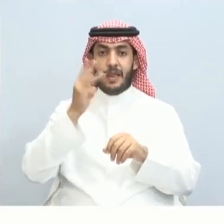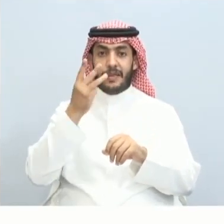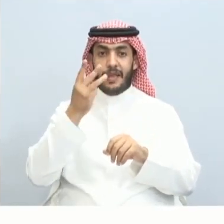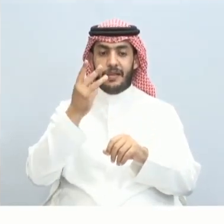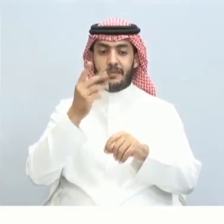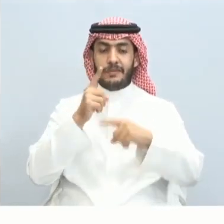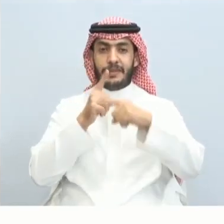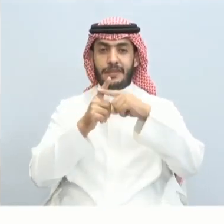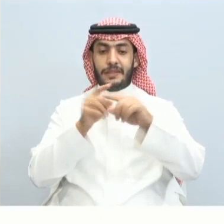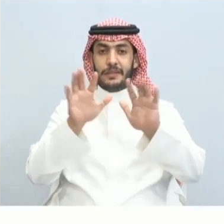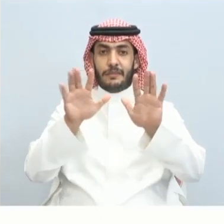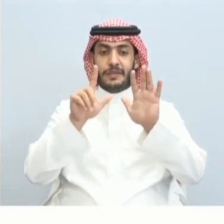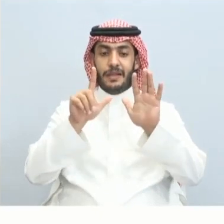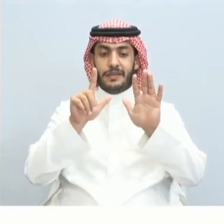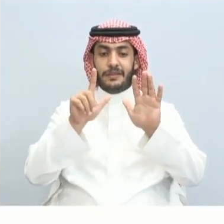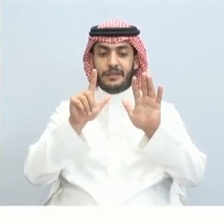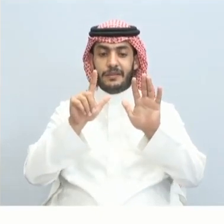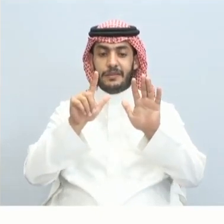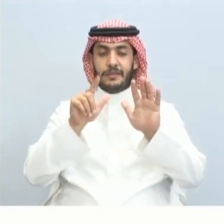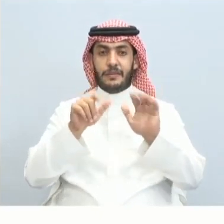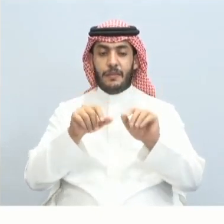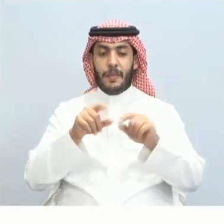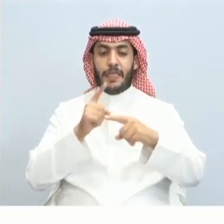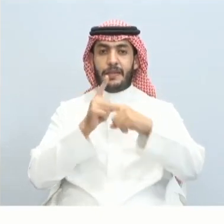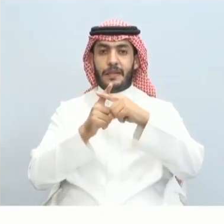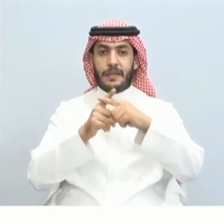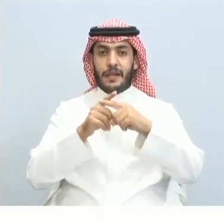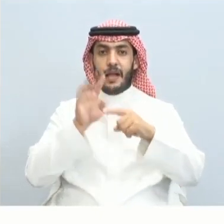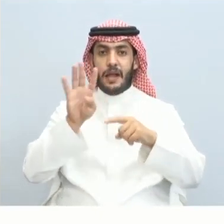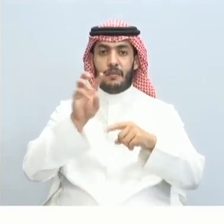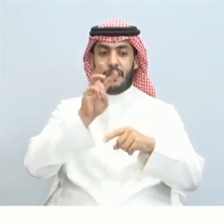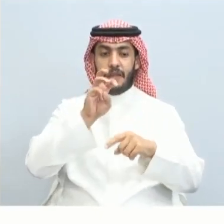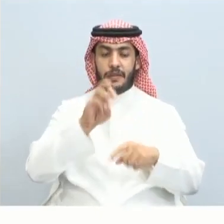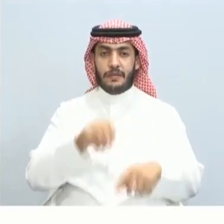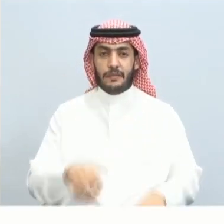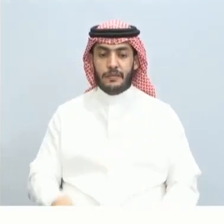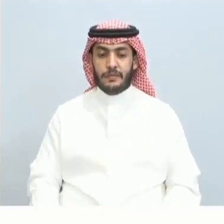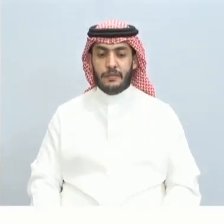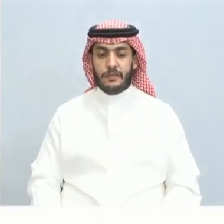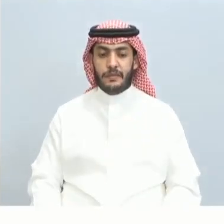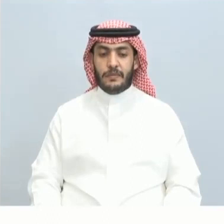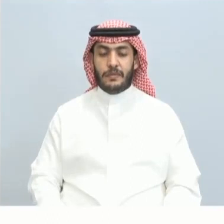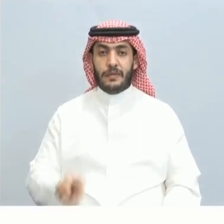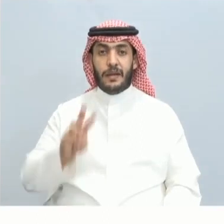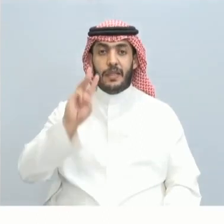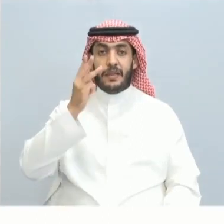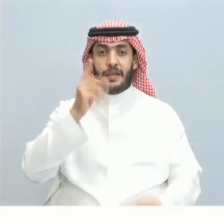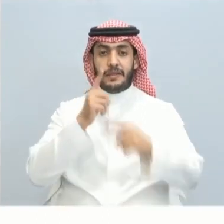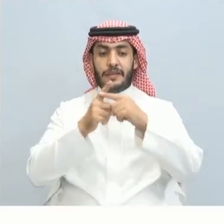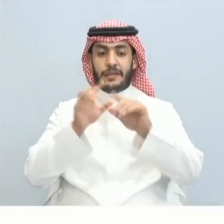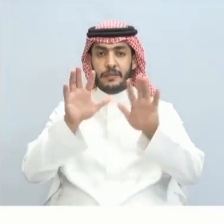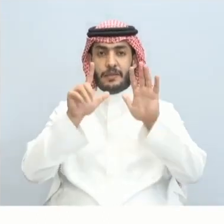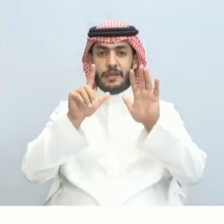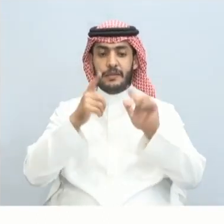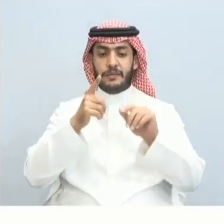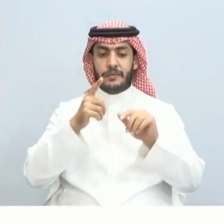+ 17 + 44 الان 13 + 17 كم